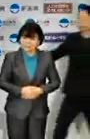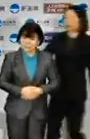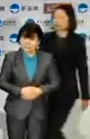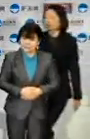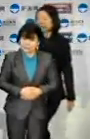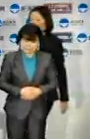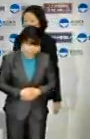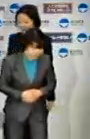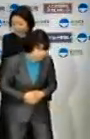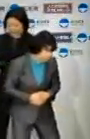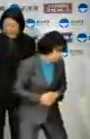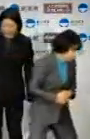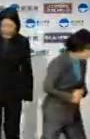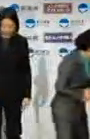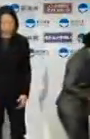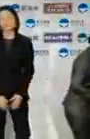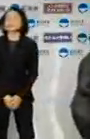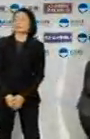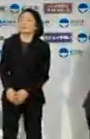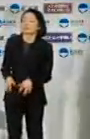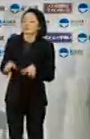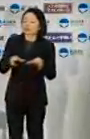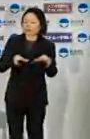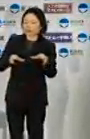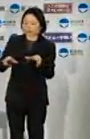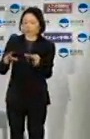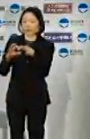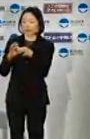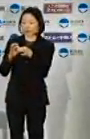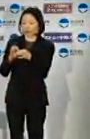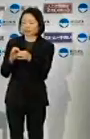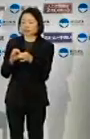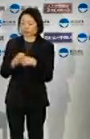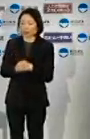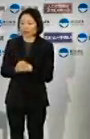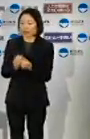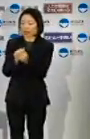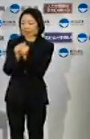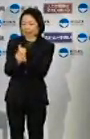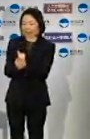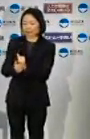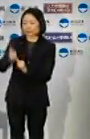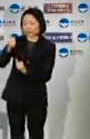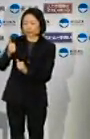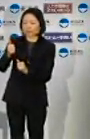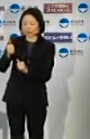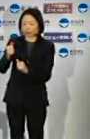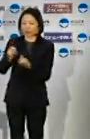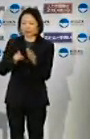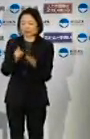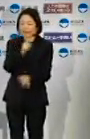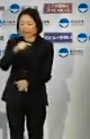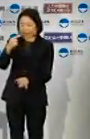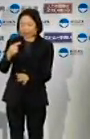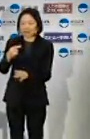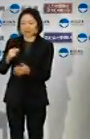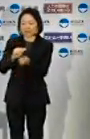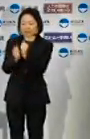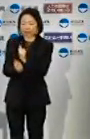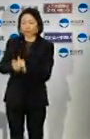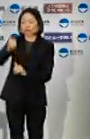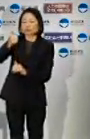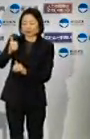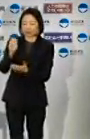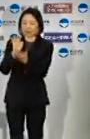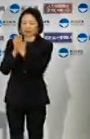行政の関与というところなんですけれども、まあ、筆頭株主じゃ 県が筆頭株主じゃなくなったということで、まあ、地元の方